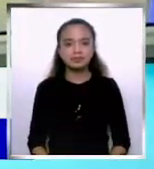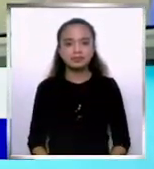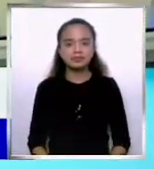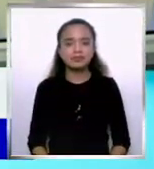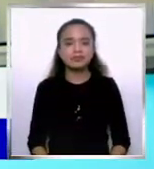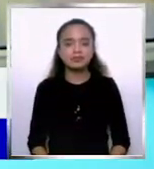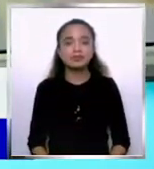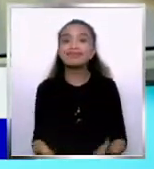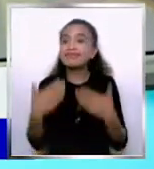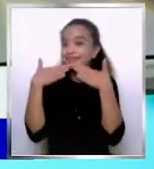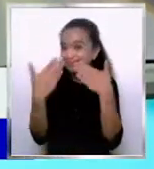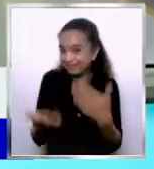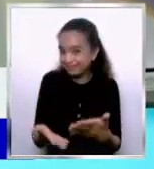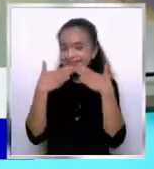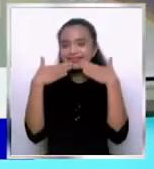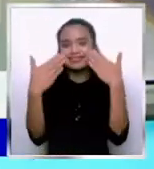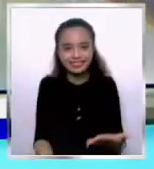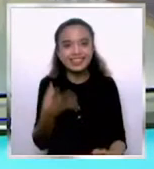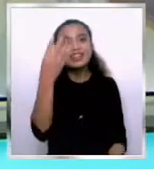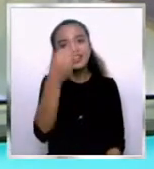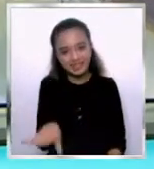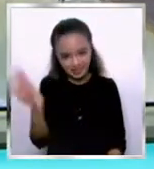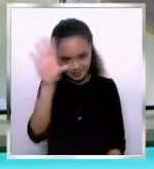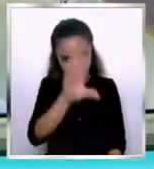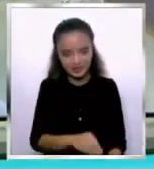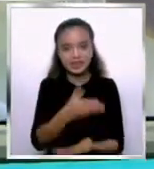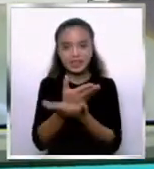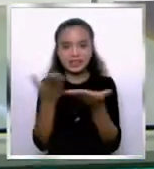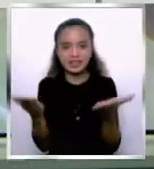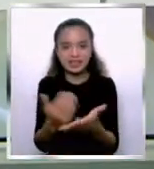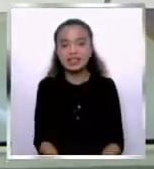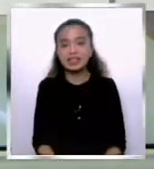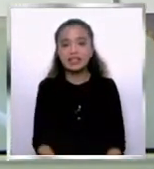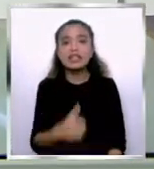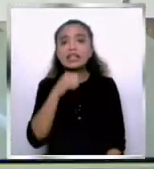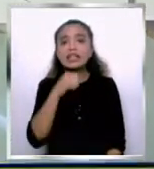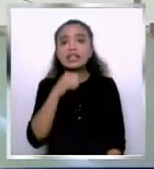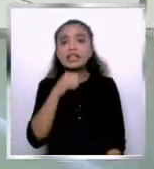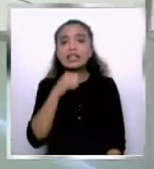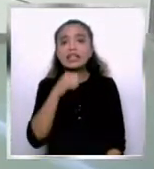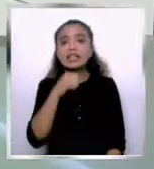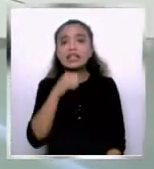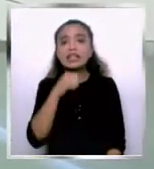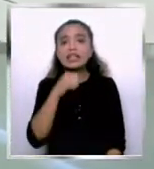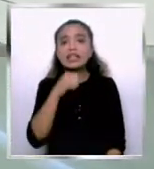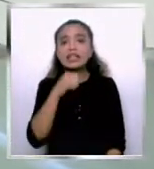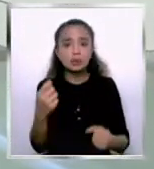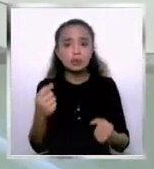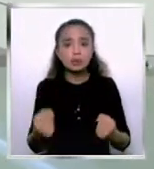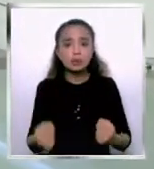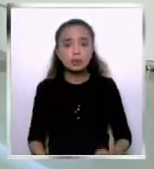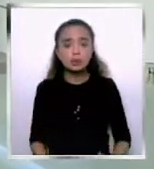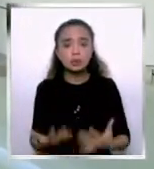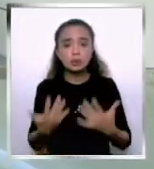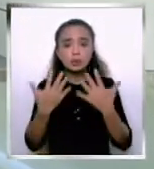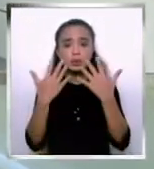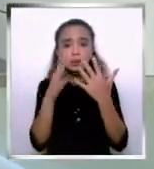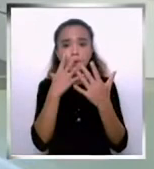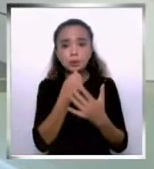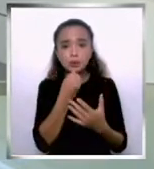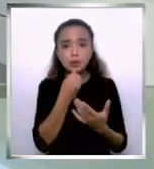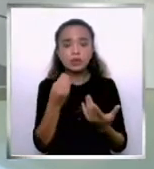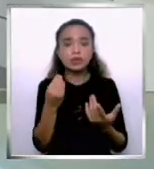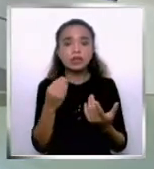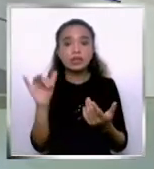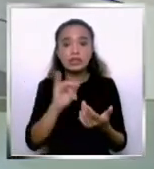Salamat Miss Vicky at good evening mga kapuso! Hindi lang hinahangaan sa aktingan, fitspiration din sa iba ang start of PH